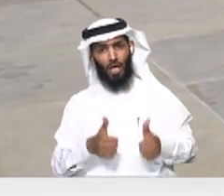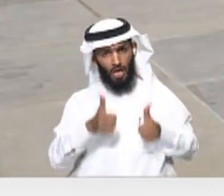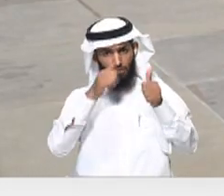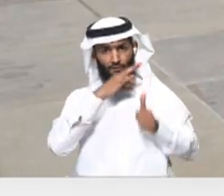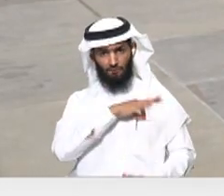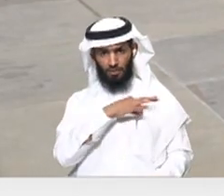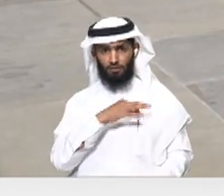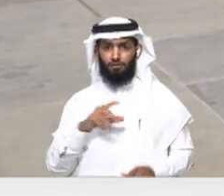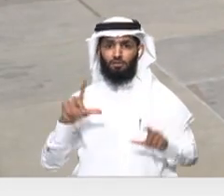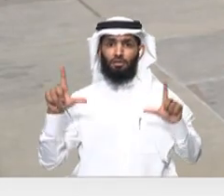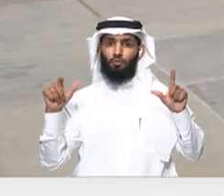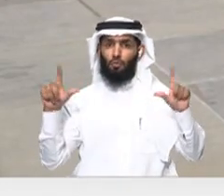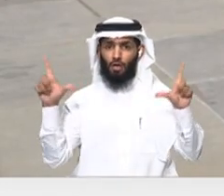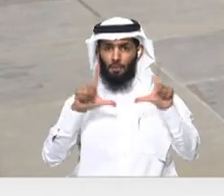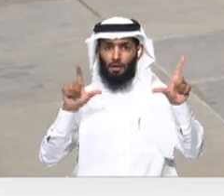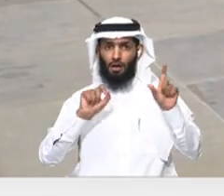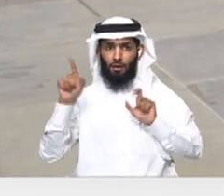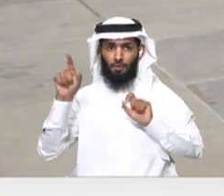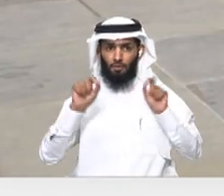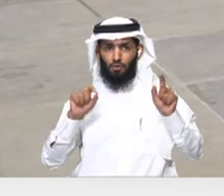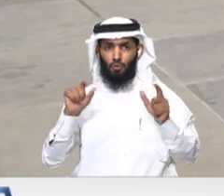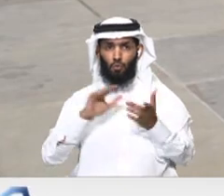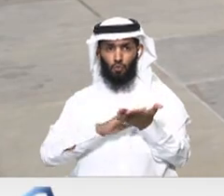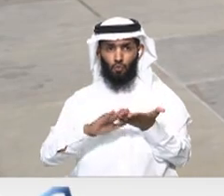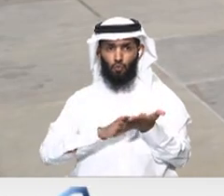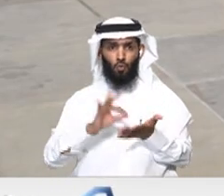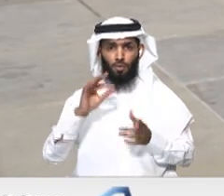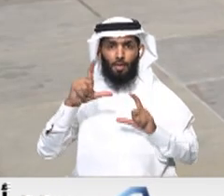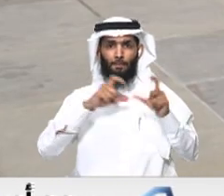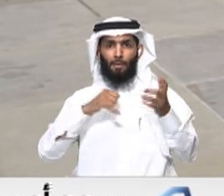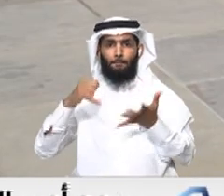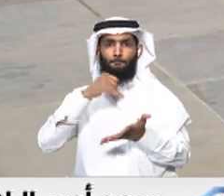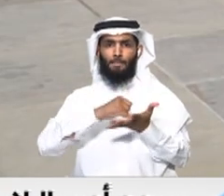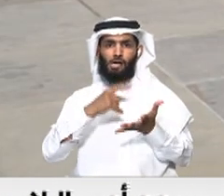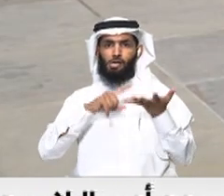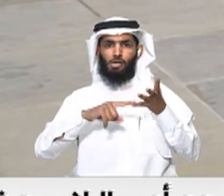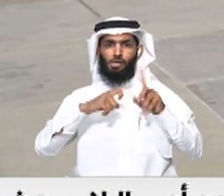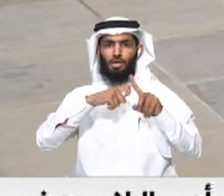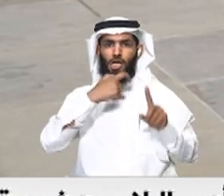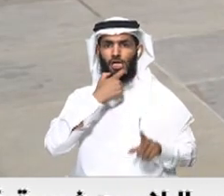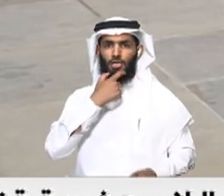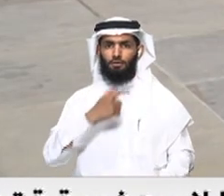جمال شاهين لقناة الأخبار من أمام بنك إنجلترا المركزي لندن.